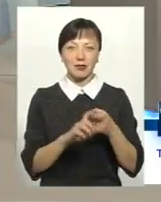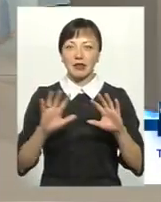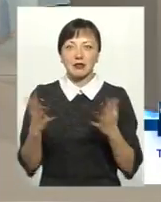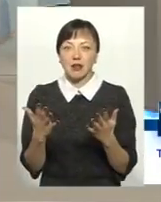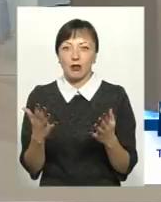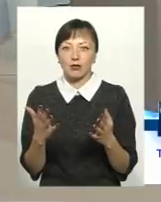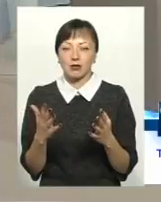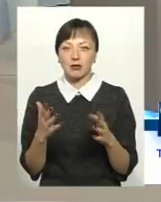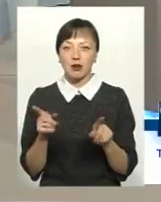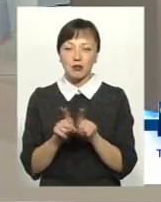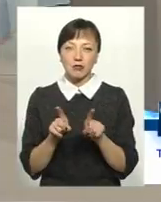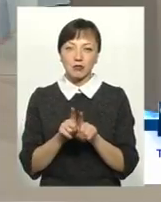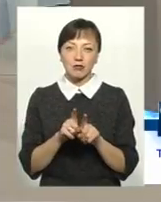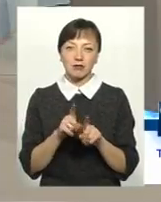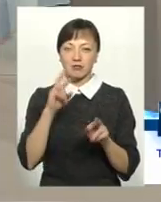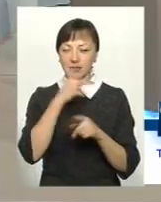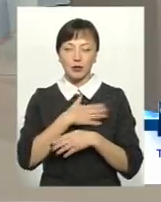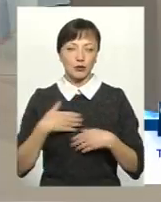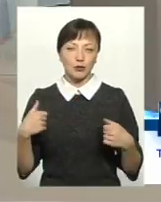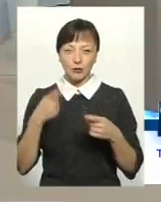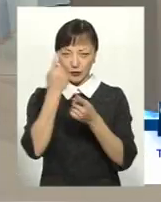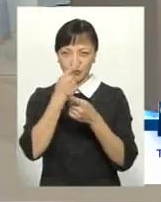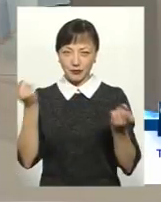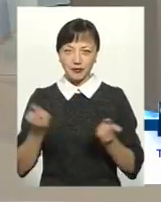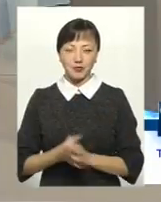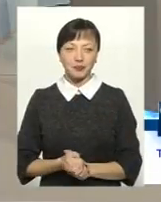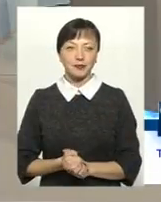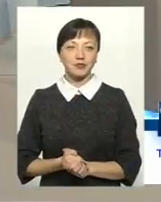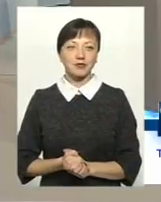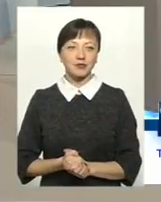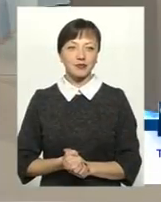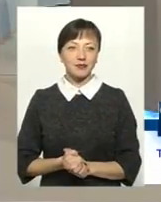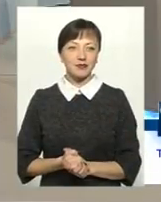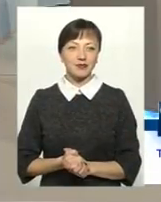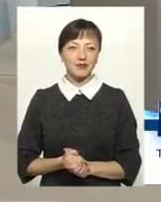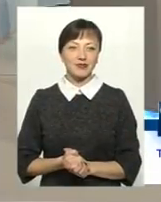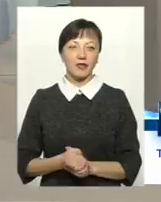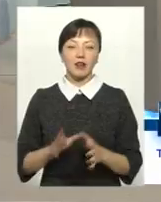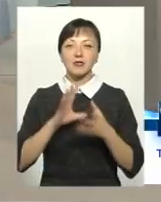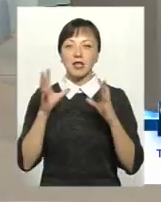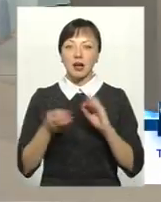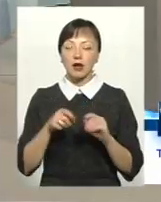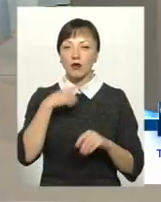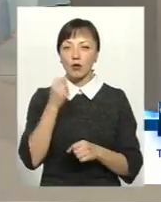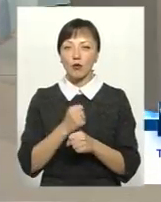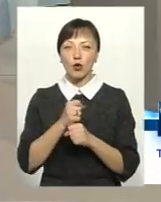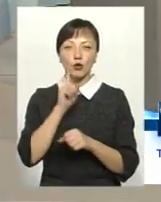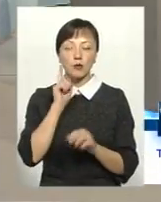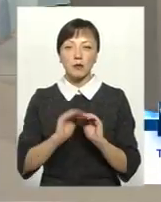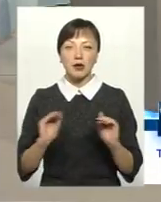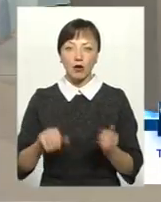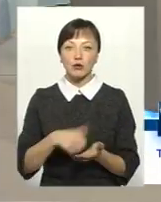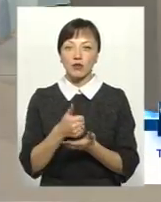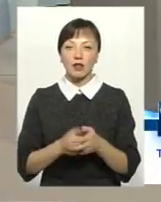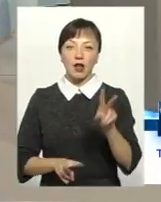так, як хотілося, тому що я не хочу просто, можна сказати так, зглазити. Ну і взагалі, якщо говорити про роботу з підлітками, тут